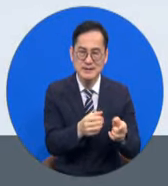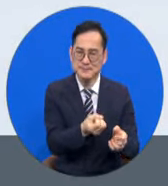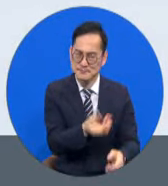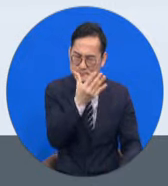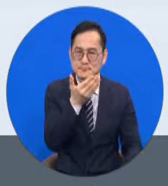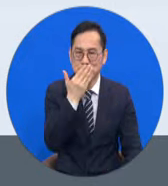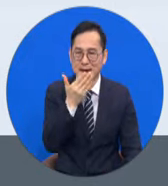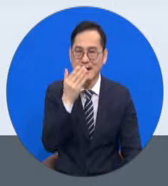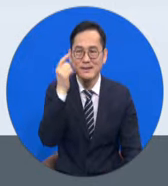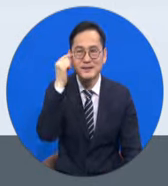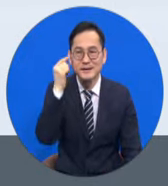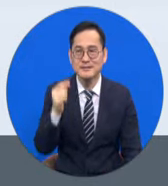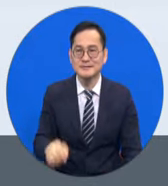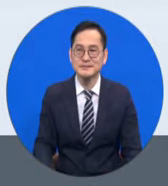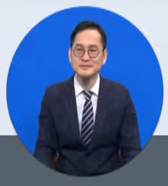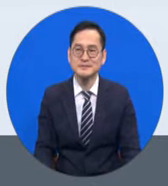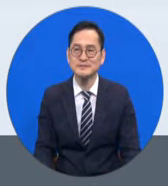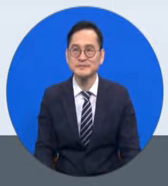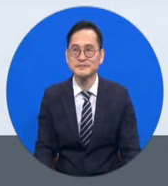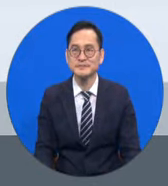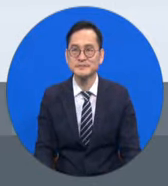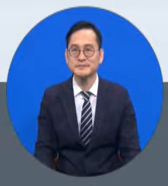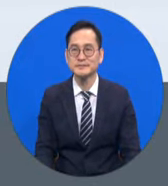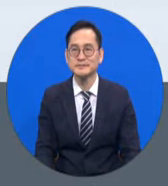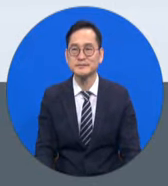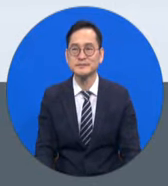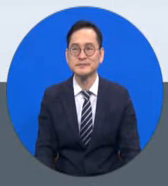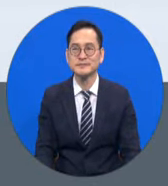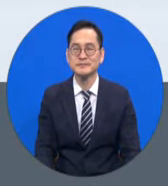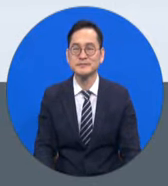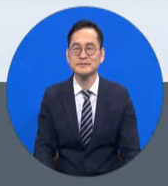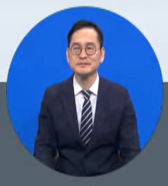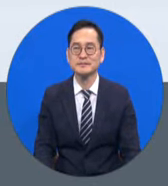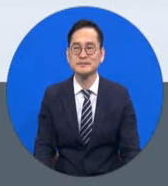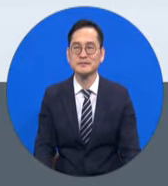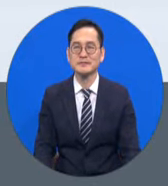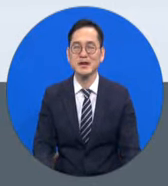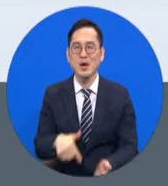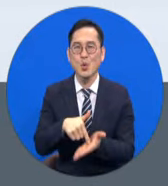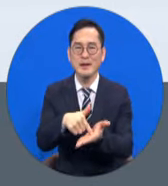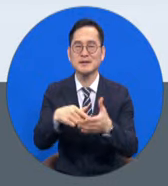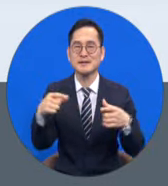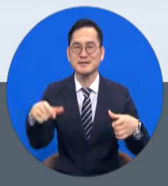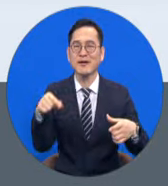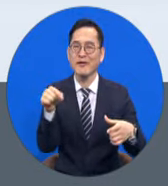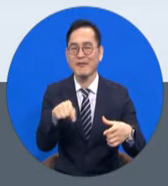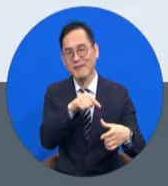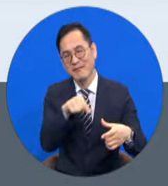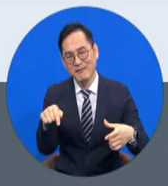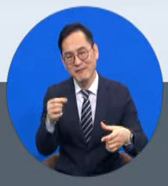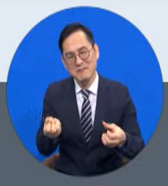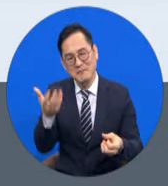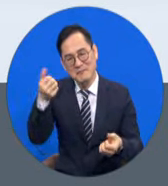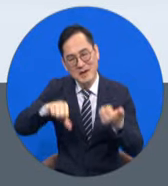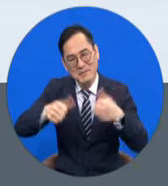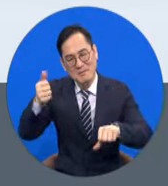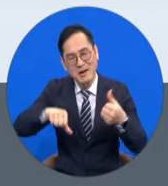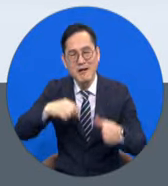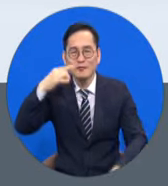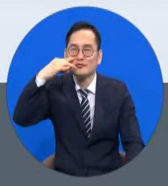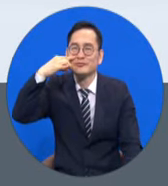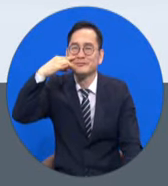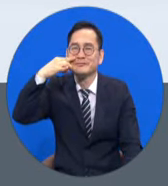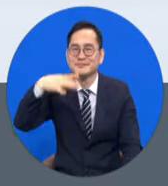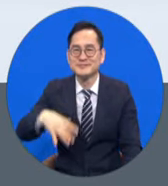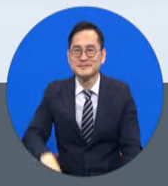들어가지고 저는 또 개인적으로 진짜 광진에 대해서 굉장히 관심이 많고 어떻게 될까 굉장히 궁금하기도 합니다. 광진을도 오차 범위